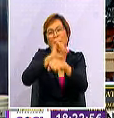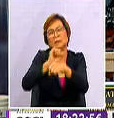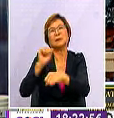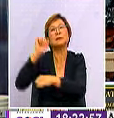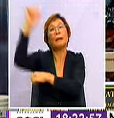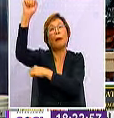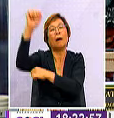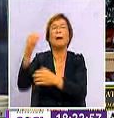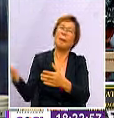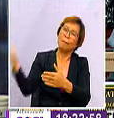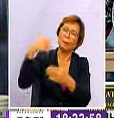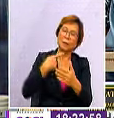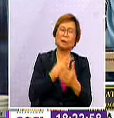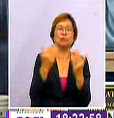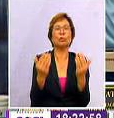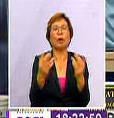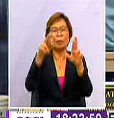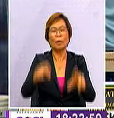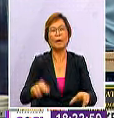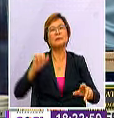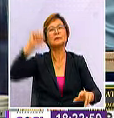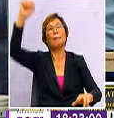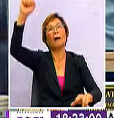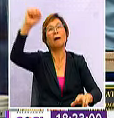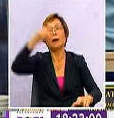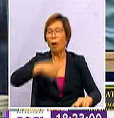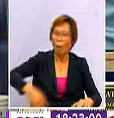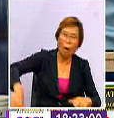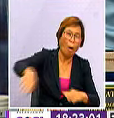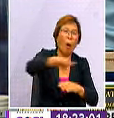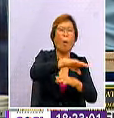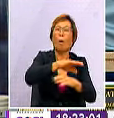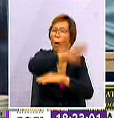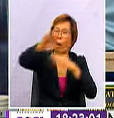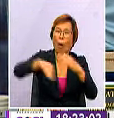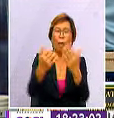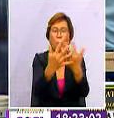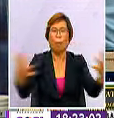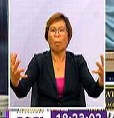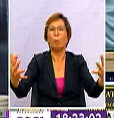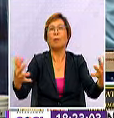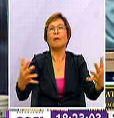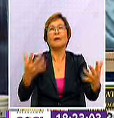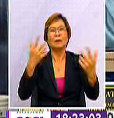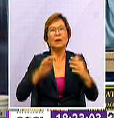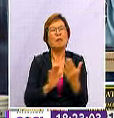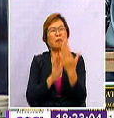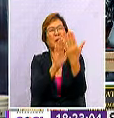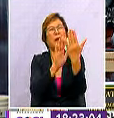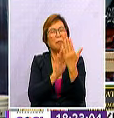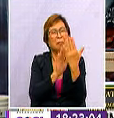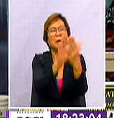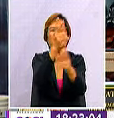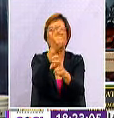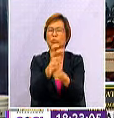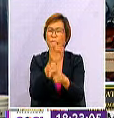Sabah. Marilah kita mendoakan rakyat di Sabah dan seluruh anggota barisan hadapan supaya dapat mengharungi situasi sukar